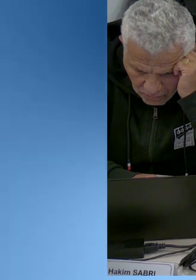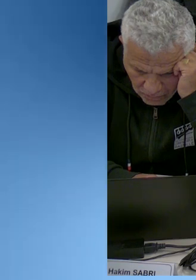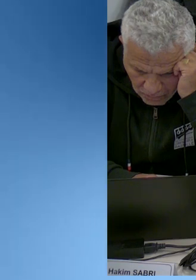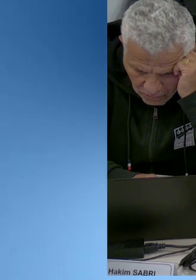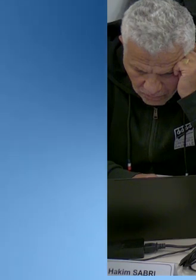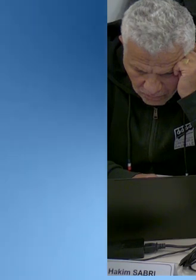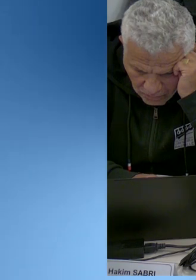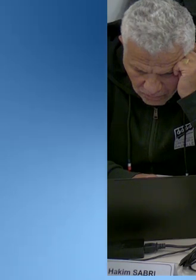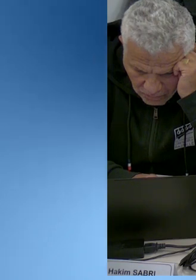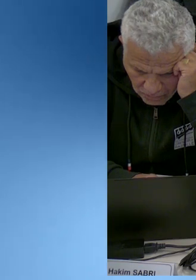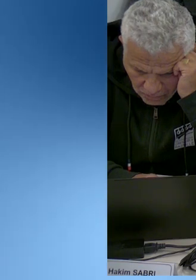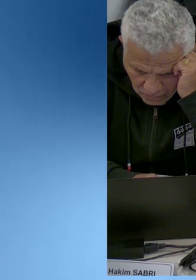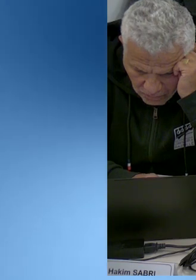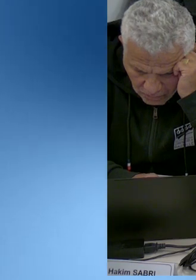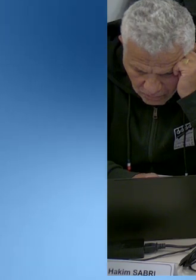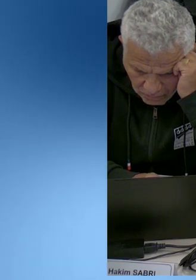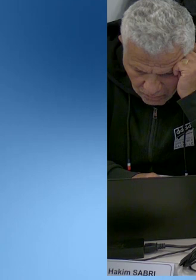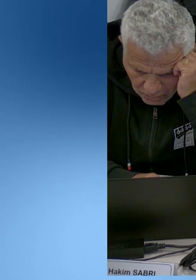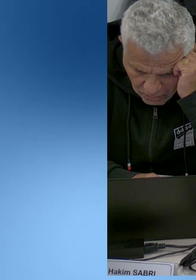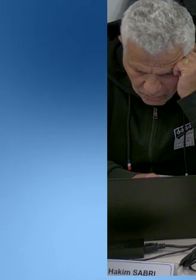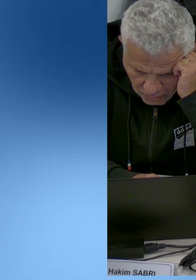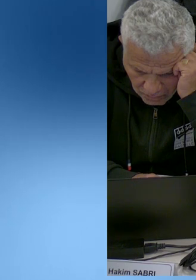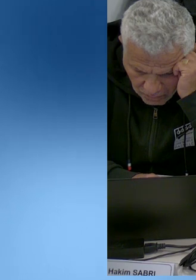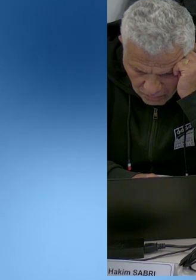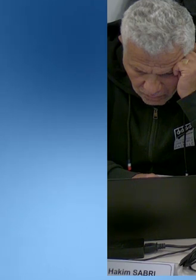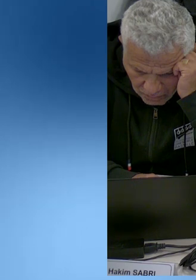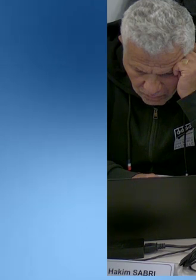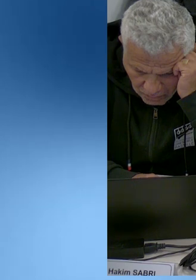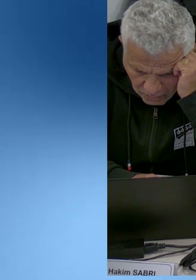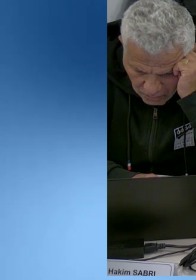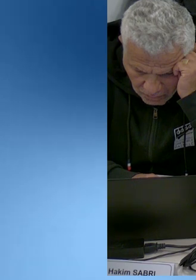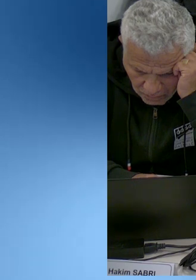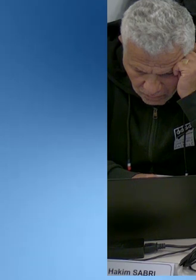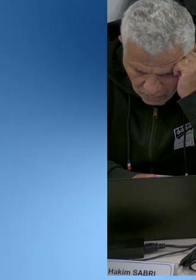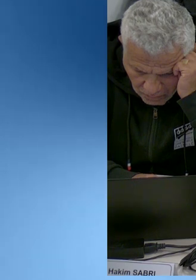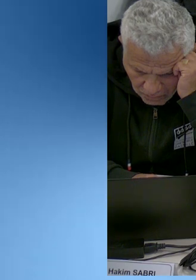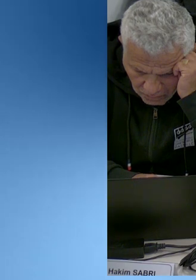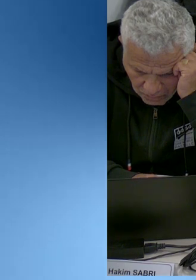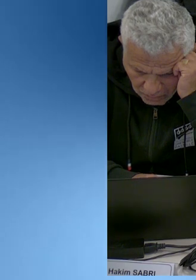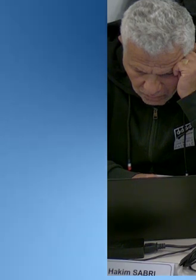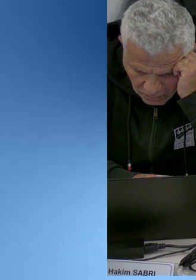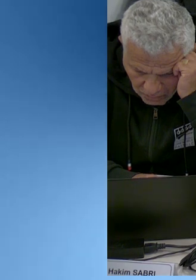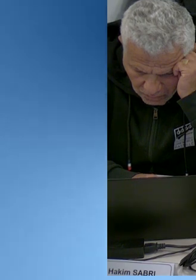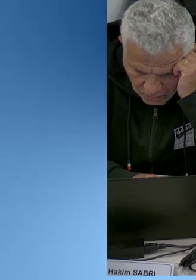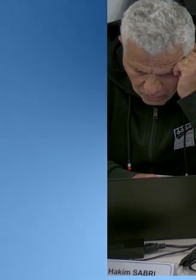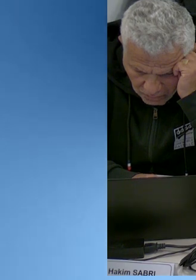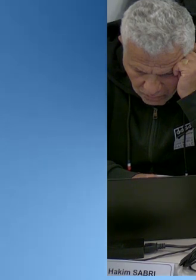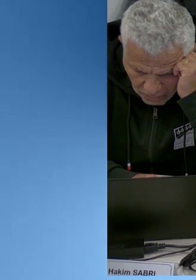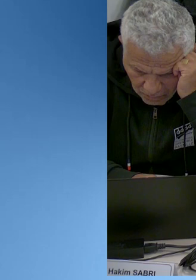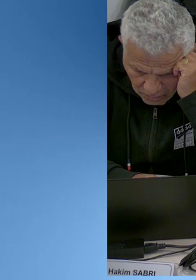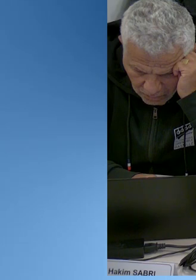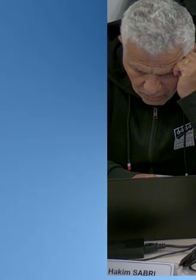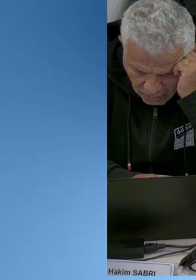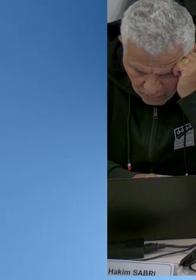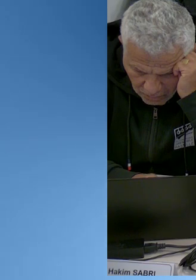très important c'est d'ailleurs quasiment l'intégralité de leur chiffre d'affaires ça veut pas dire que c'est forcément une raison automatique pour le sélectionner c'est pas ce que je suis en train de vous dire mais c'est simplement qu'il puisse comprendre